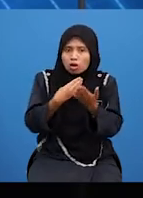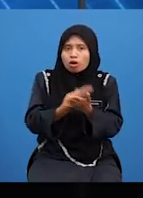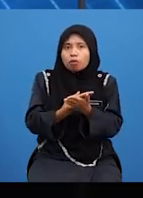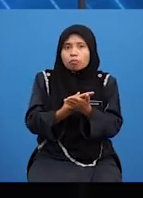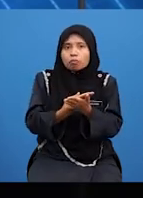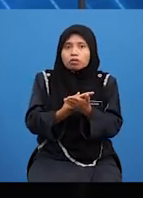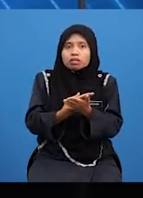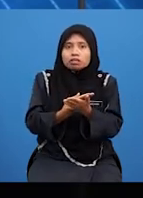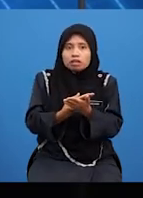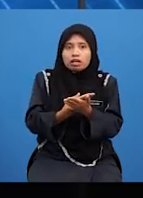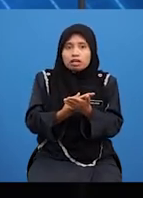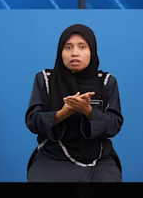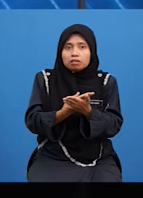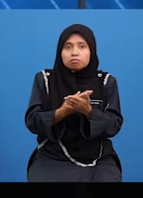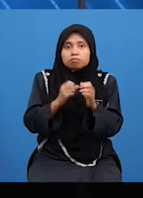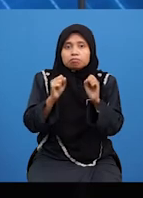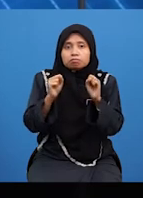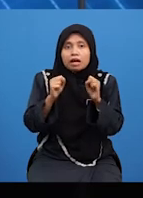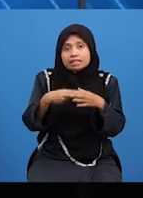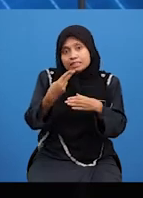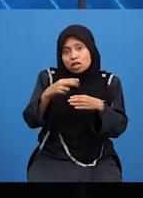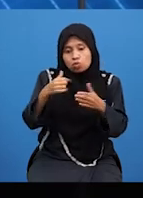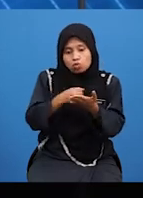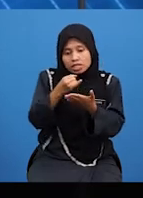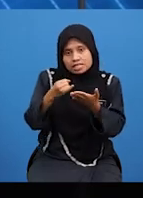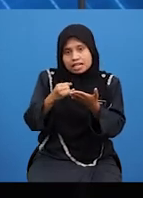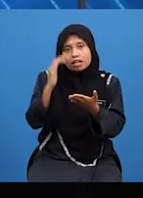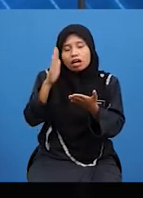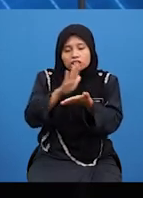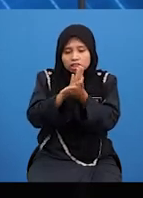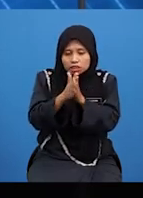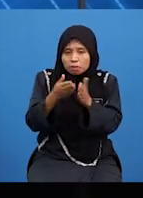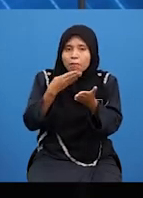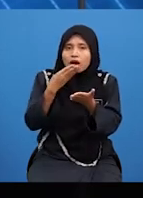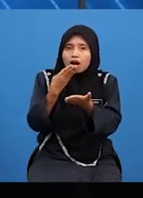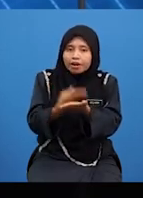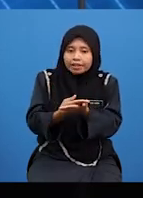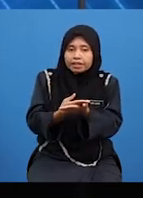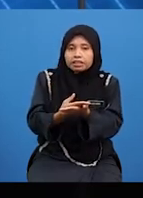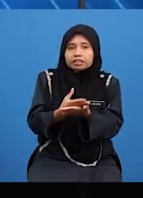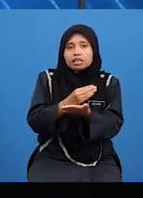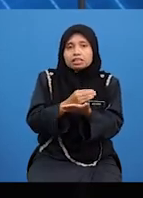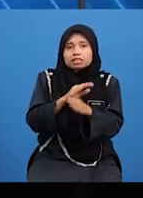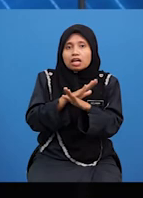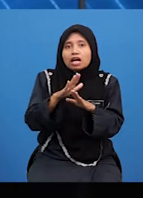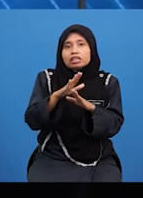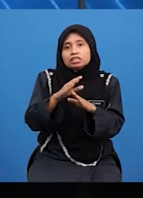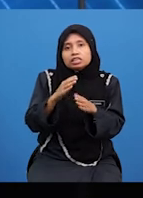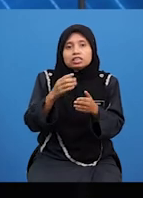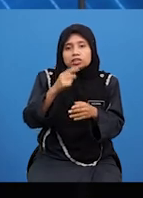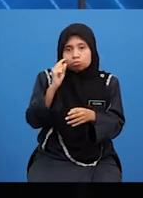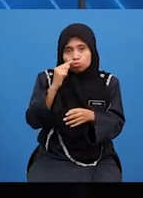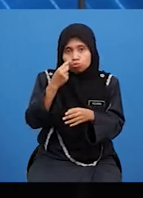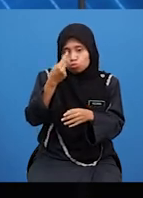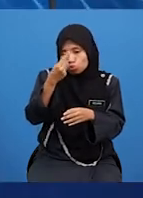ilmu pada hari ini, hasil lukisan pelajar-pelajar semua akan menjadi baik dan mantap serta jangan terus jemu